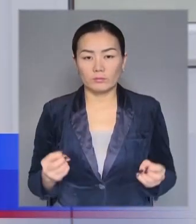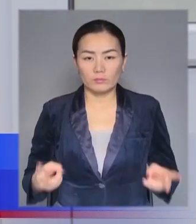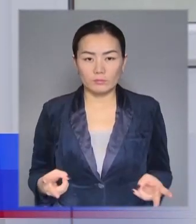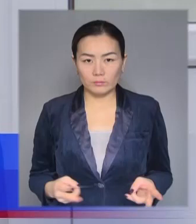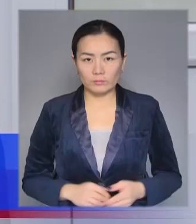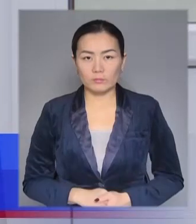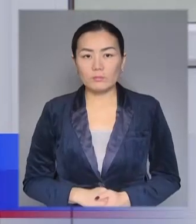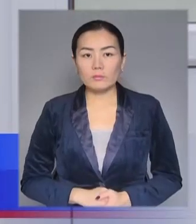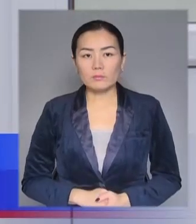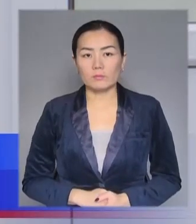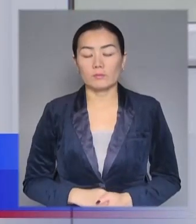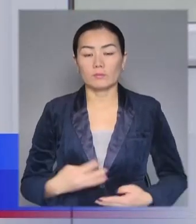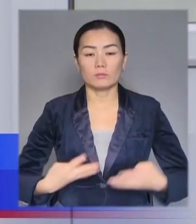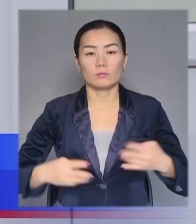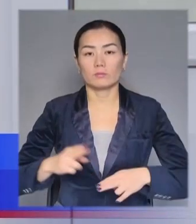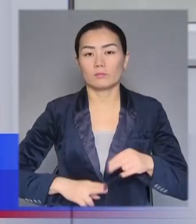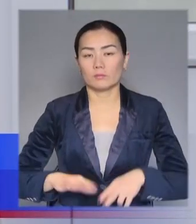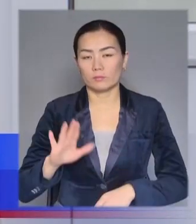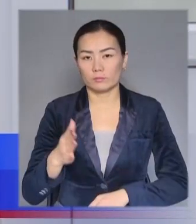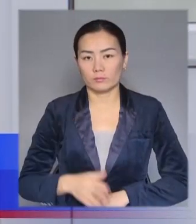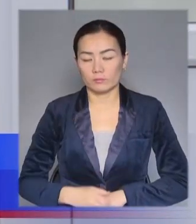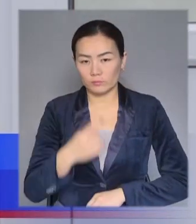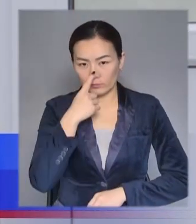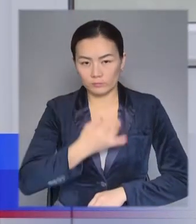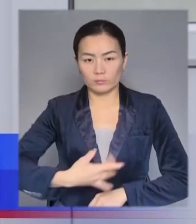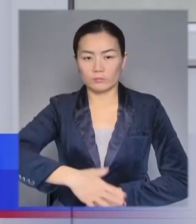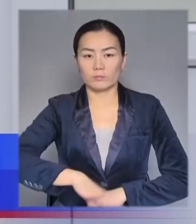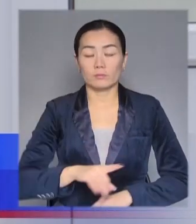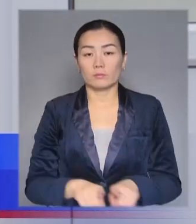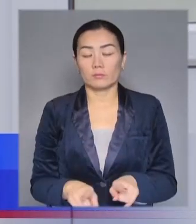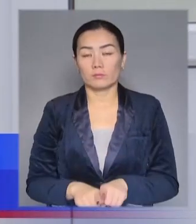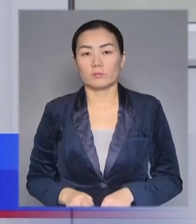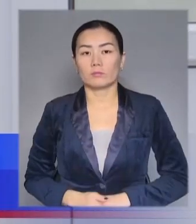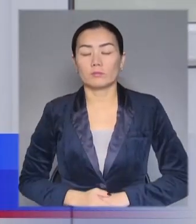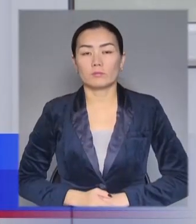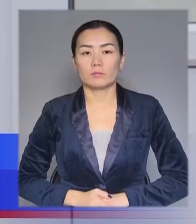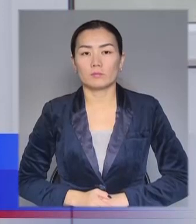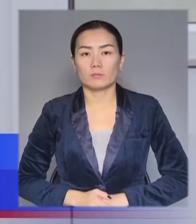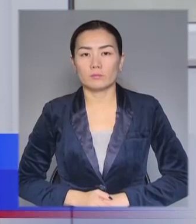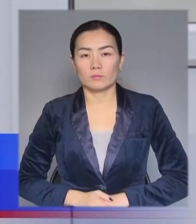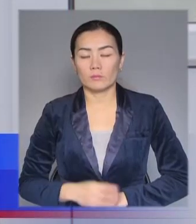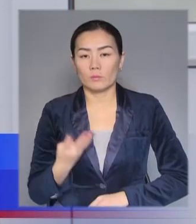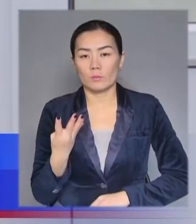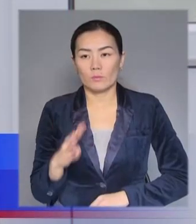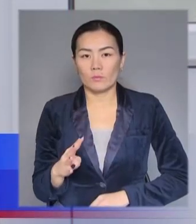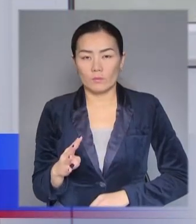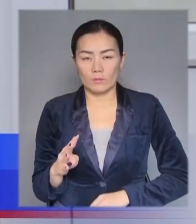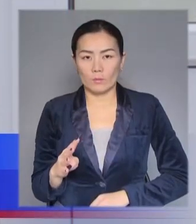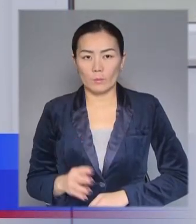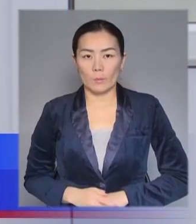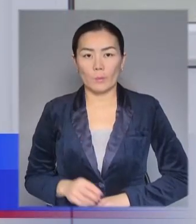үшін осындай ғимараттар салынуда. Биыл біздің ауданда да осындай 4